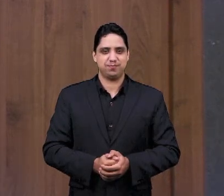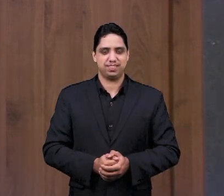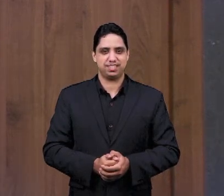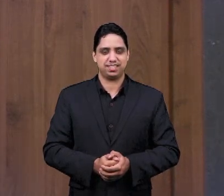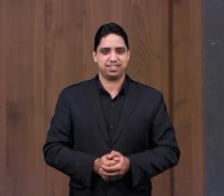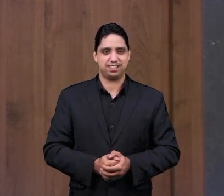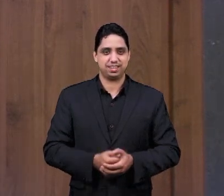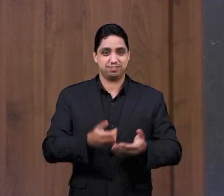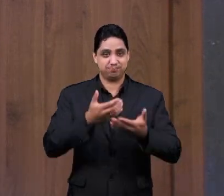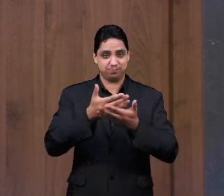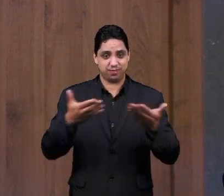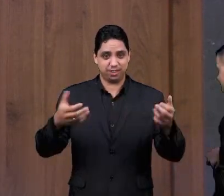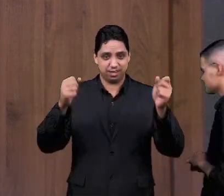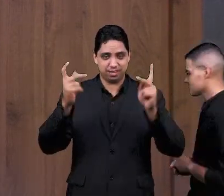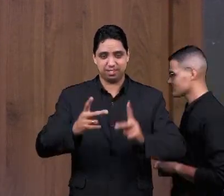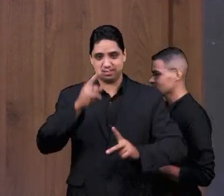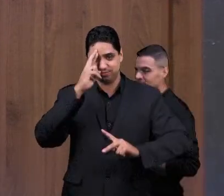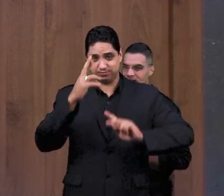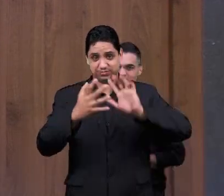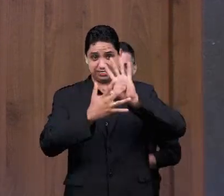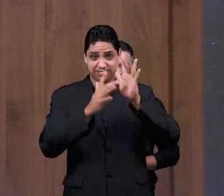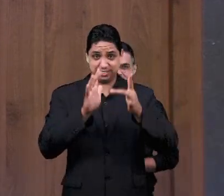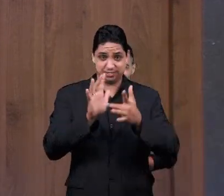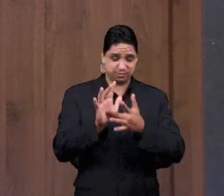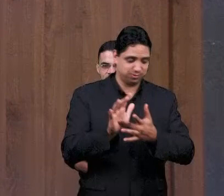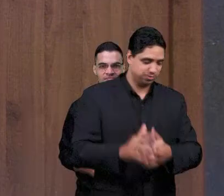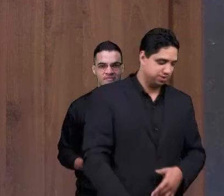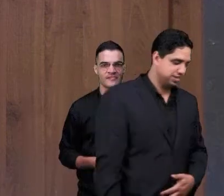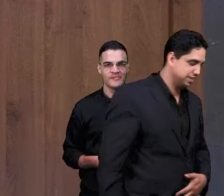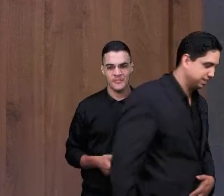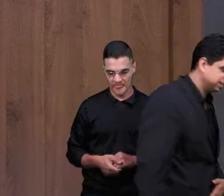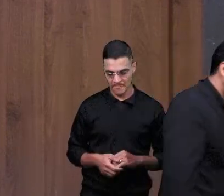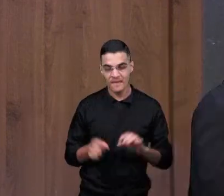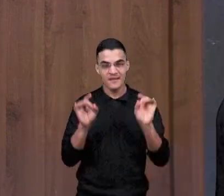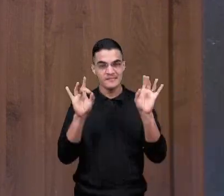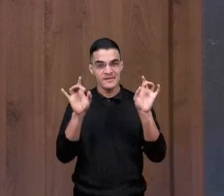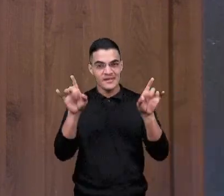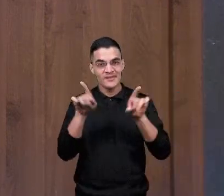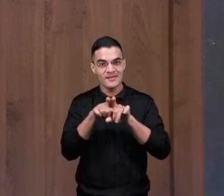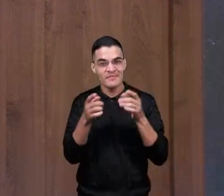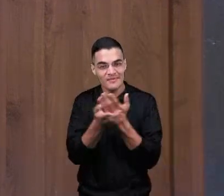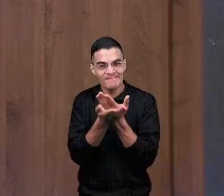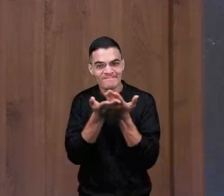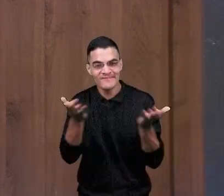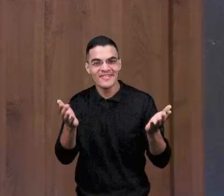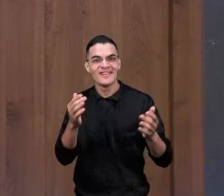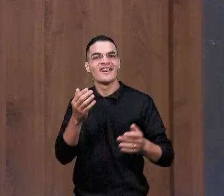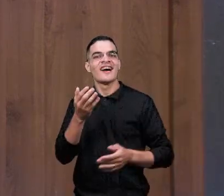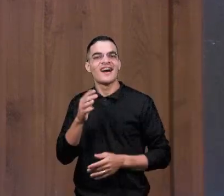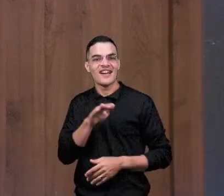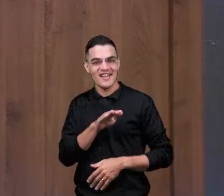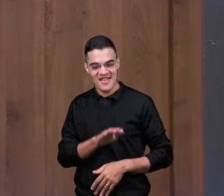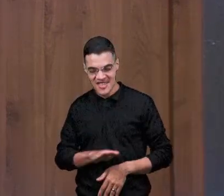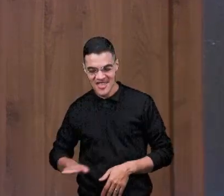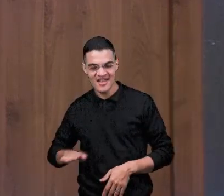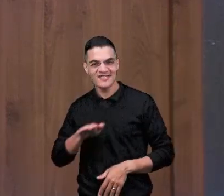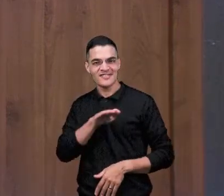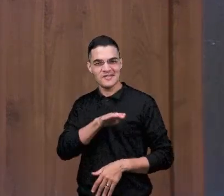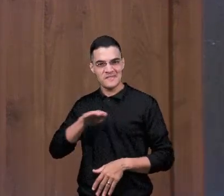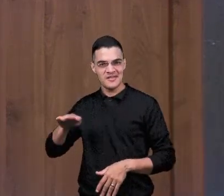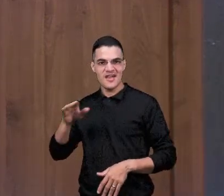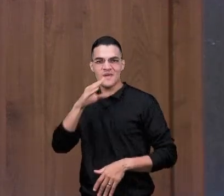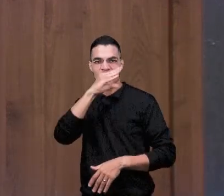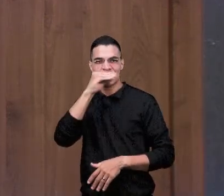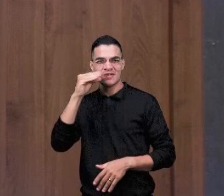Nous saluons à tous dans la paix du Seigneur Jésus, spécialement les enfants, intermédiaires et adolescents.